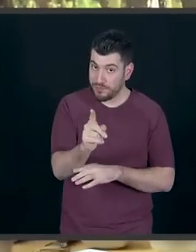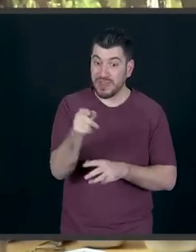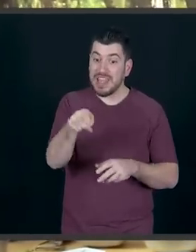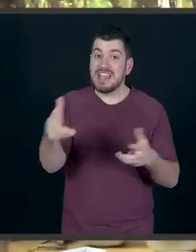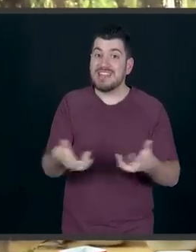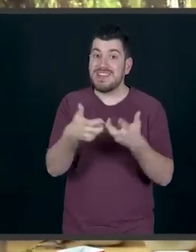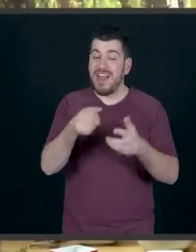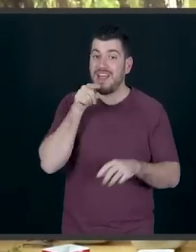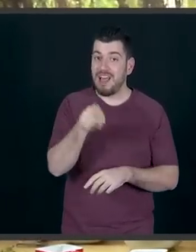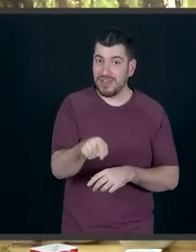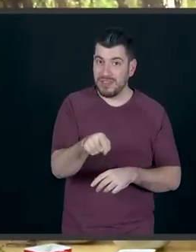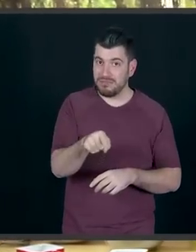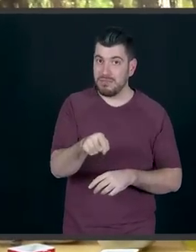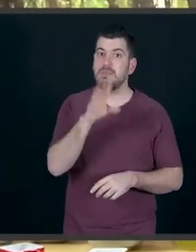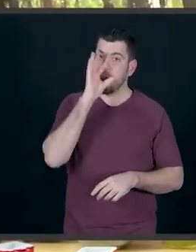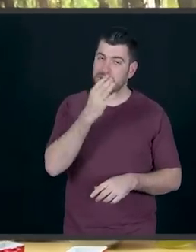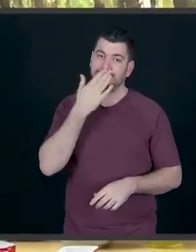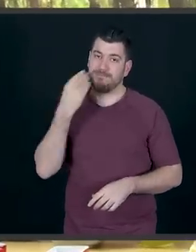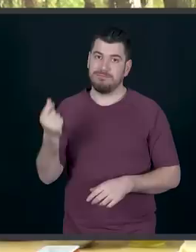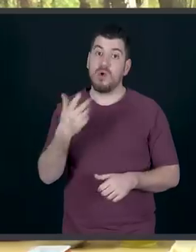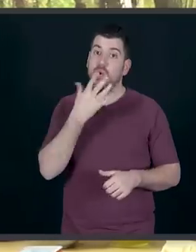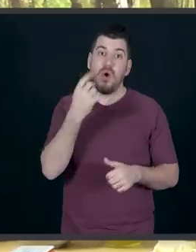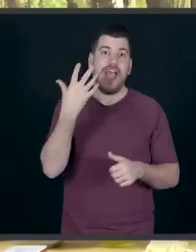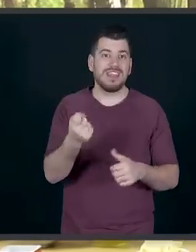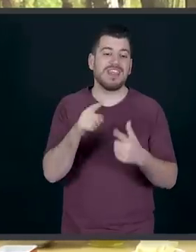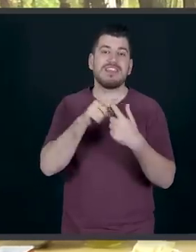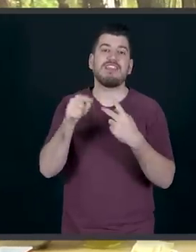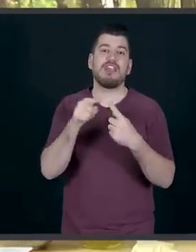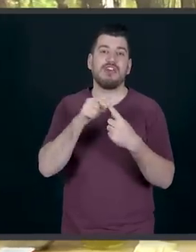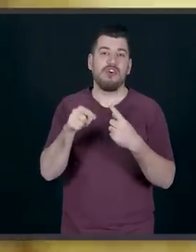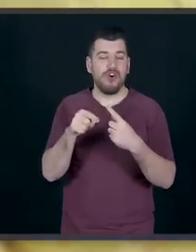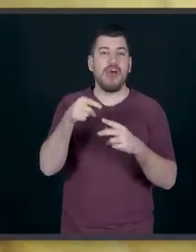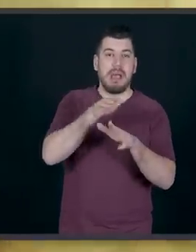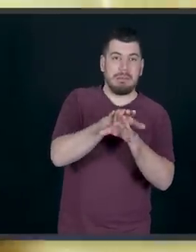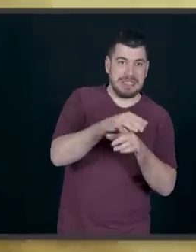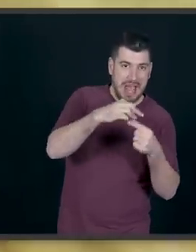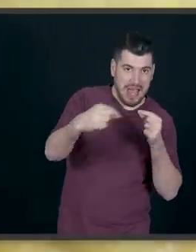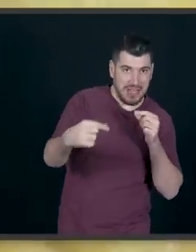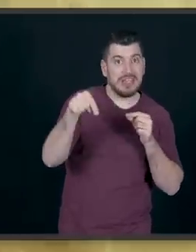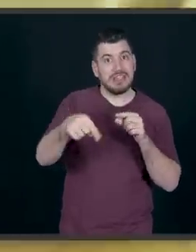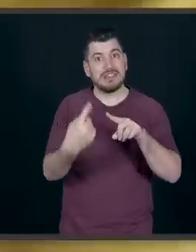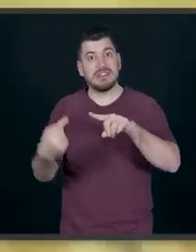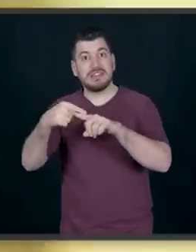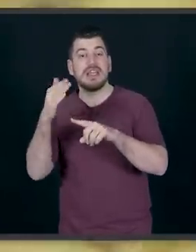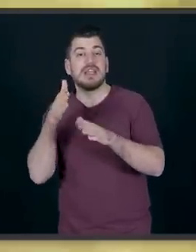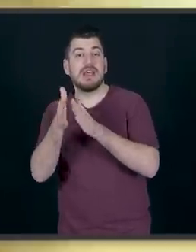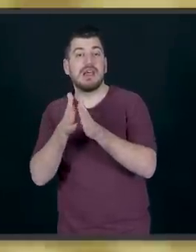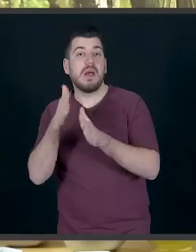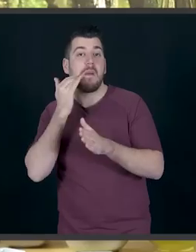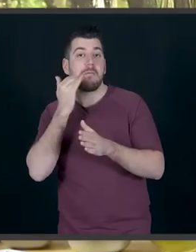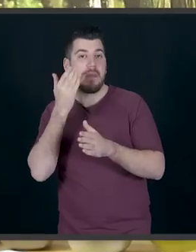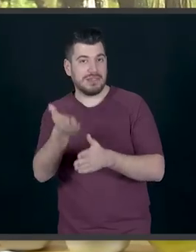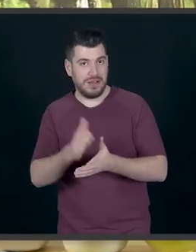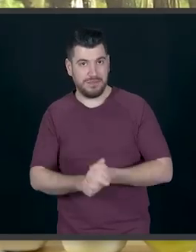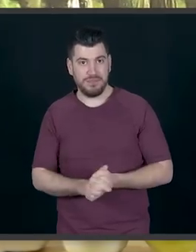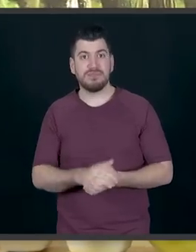η σαλάτα αυτή, η Caesar, είναι τόσο νόστιμη, γιατί έχει και παρμεζάνα, έχει και αντζούγια. Λοιπόν, σε αυτό το σημείο πριν βάλω την παρμεζάνα,